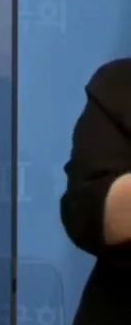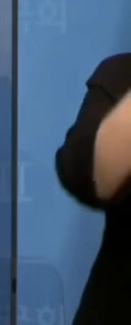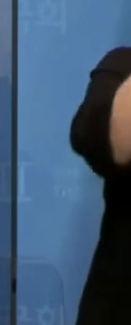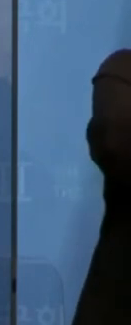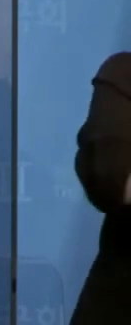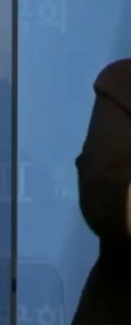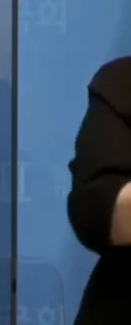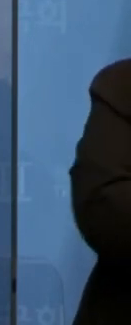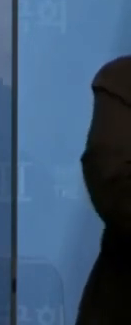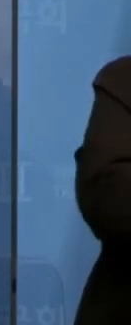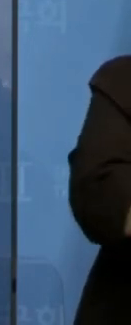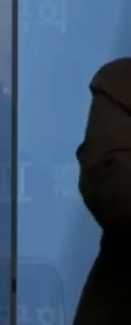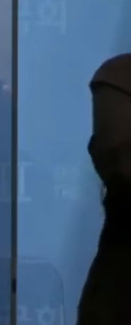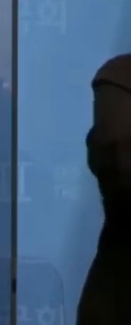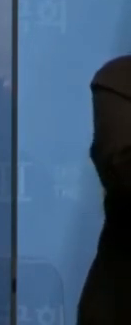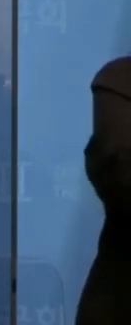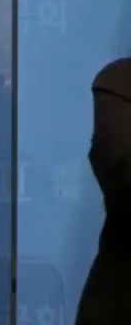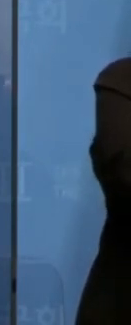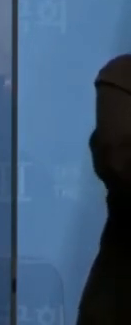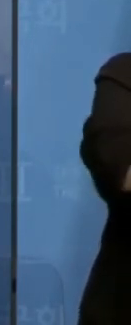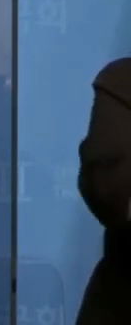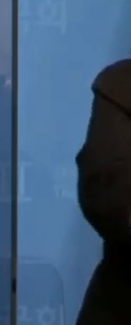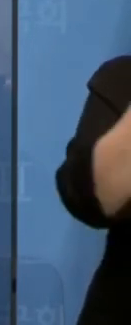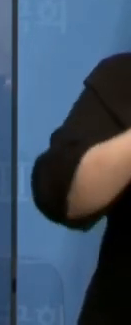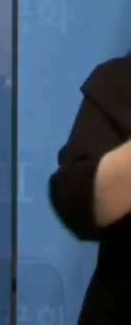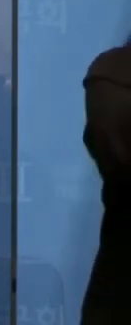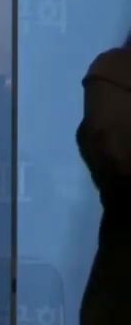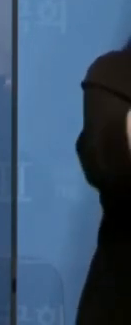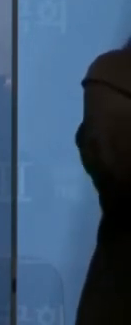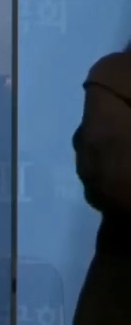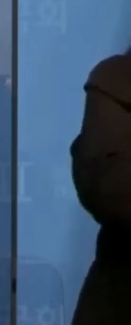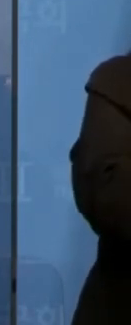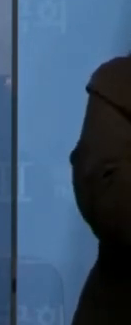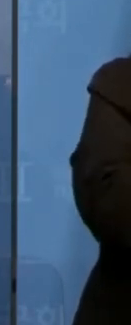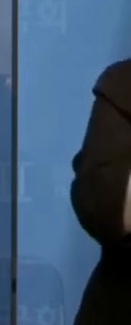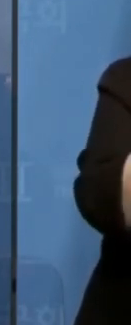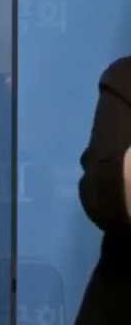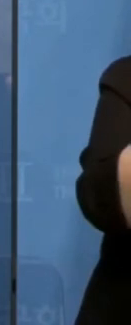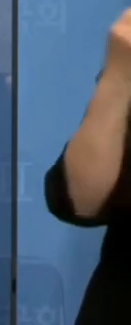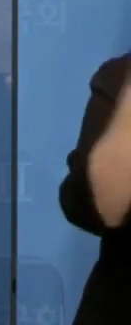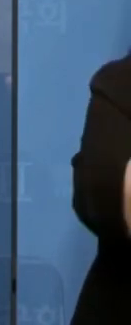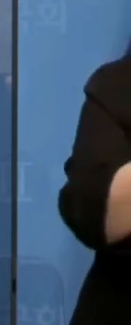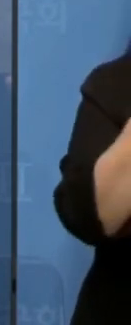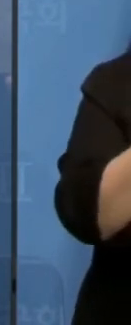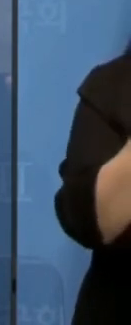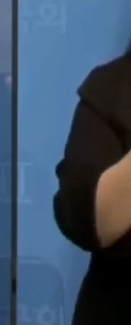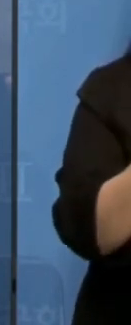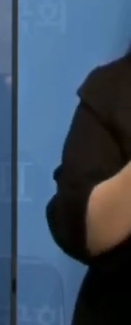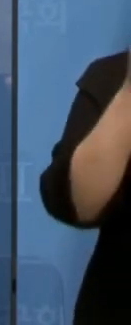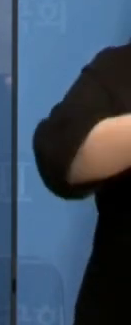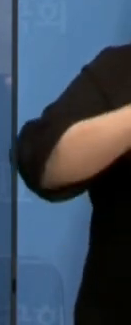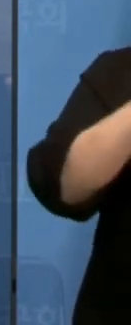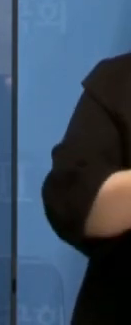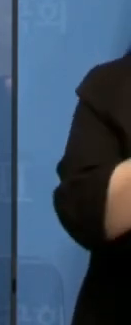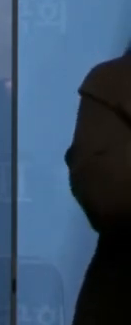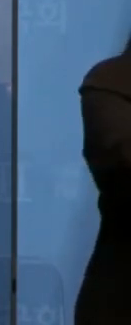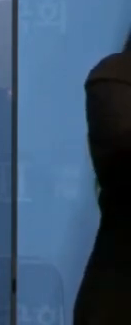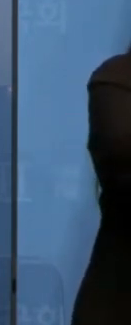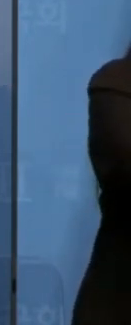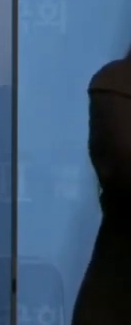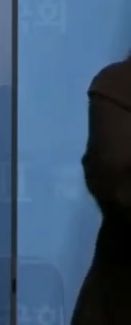거래소에서는 불공정 거래 행위에 대해서 상시 모니터링을 하고 이를 협회에 정기적으로 보고해야